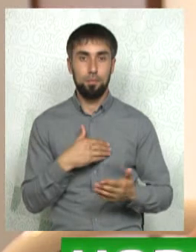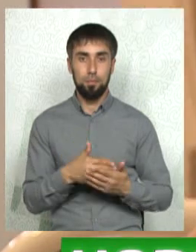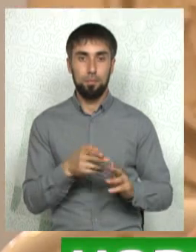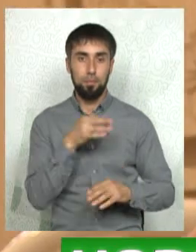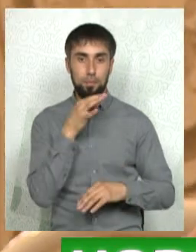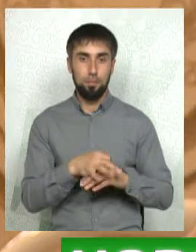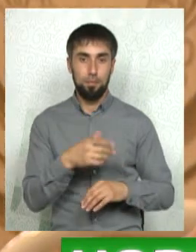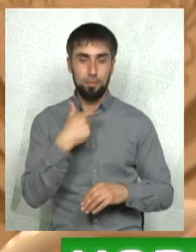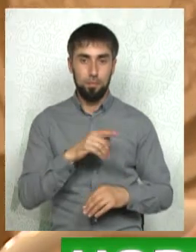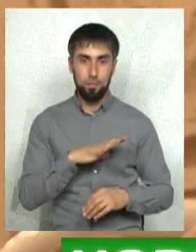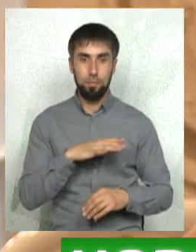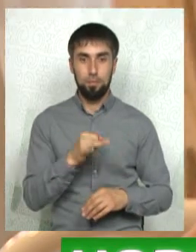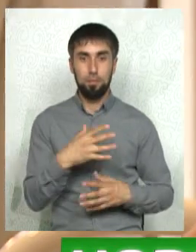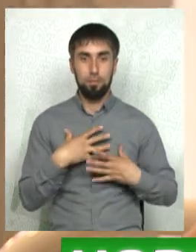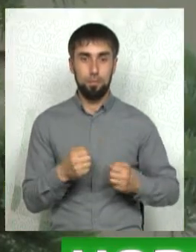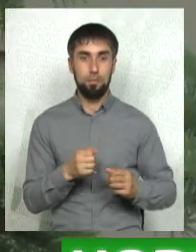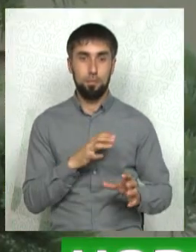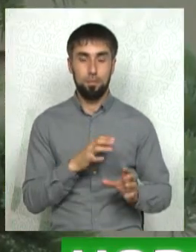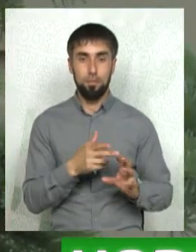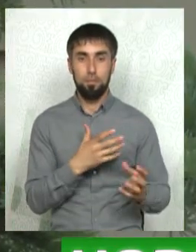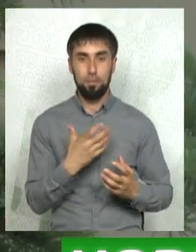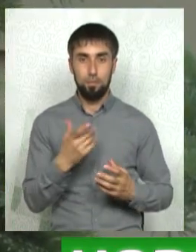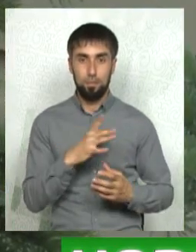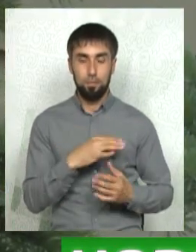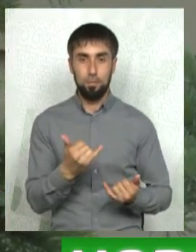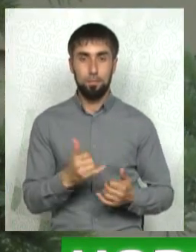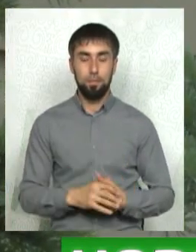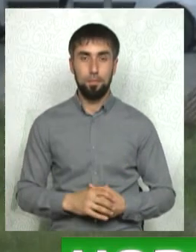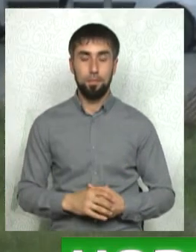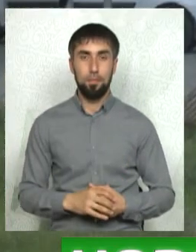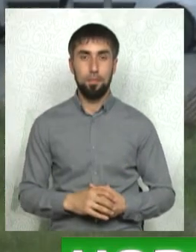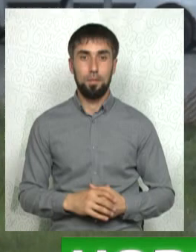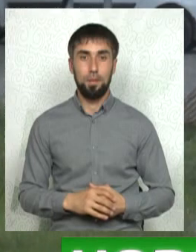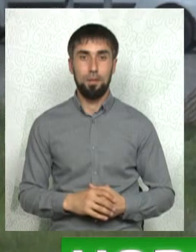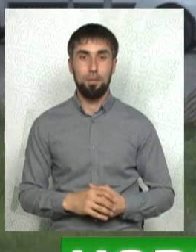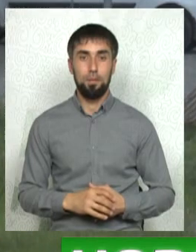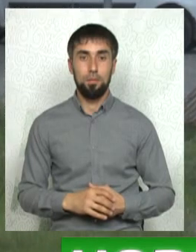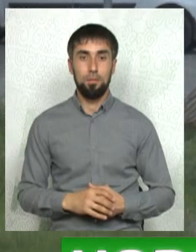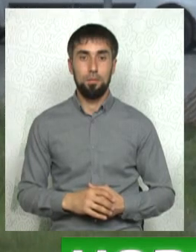и позаботиться о своем здоровье уже сейчас. Михаил Тангиев, Магомед Шаухалов, Новости 24.